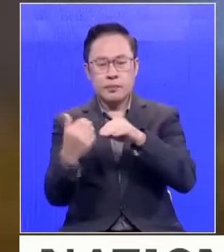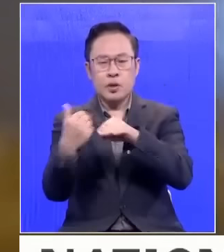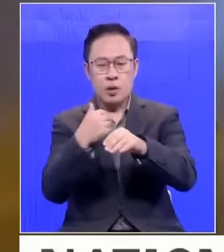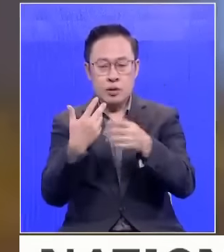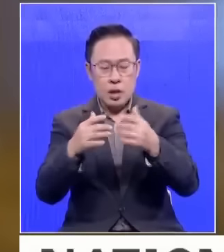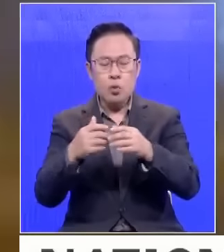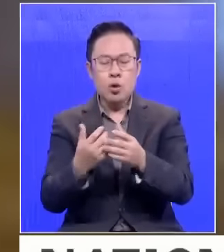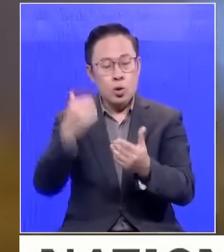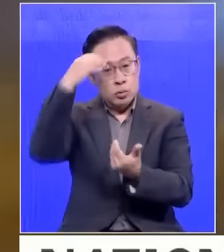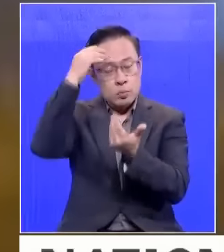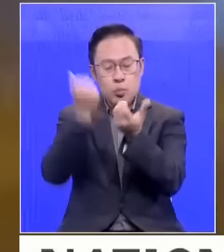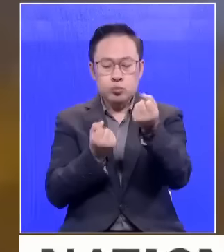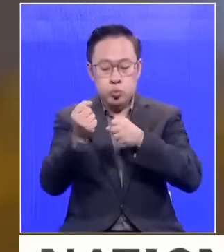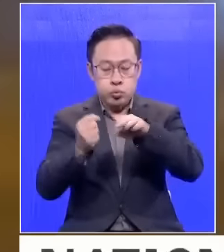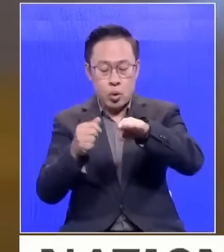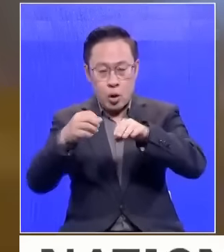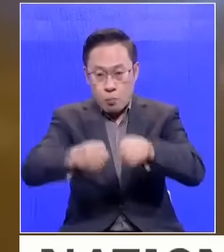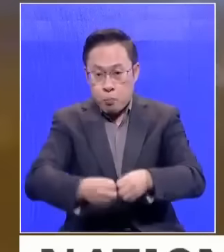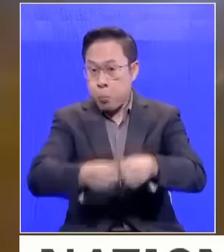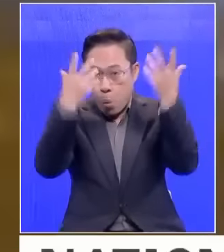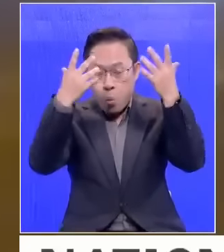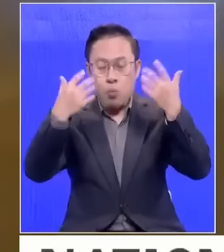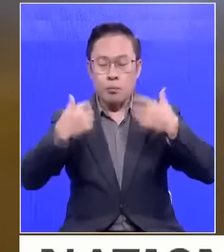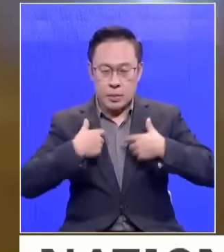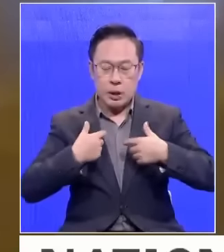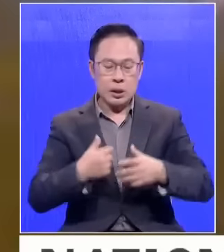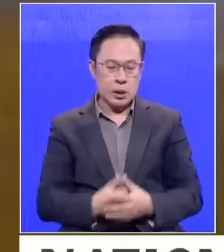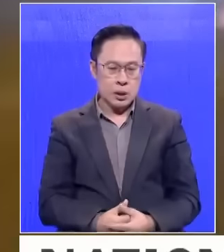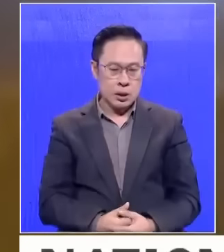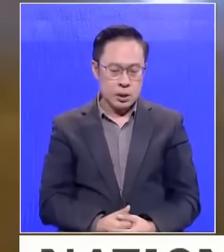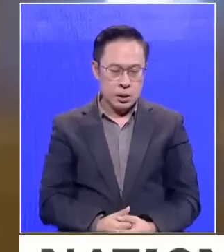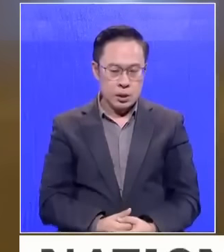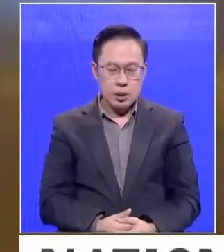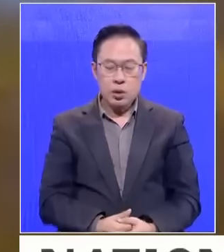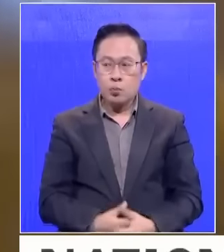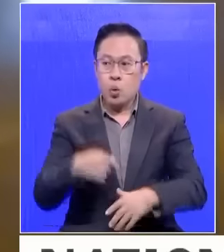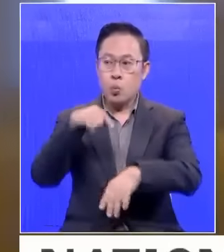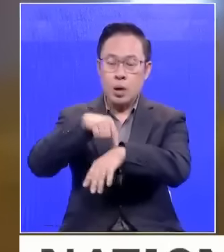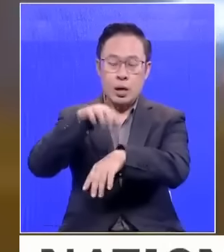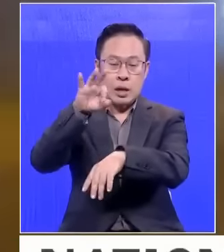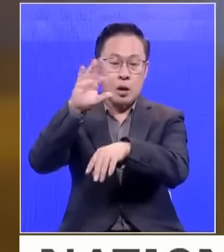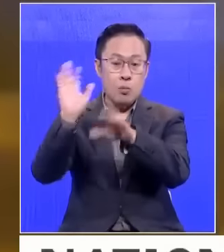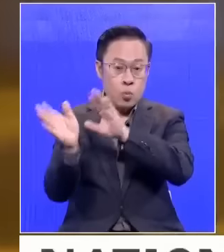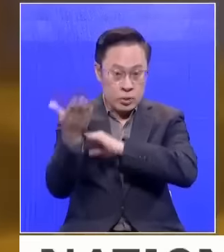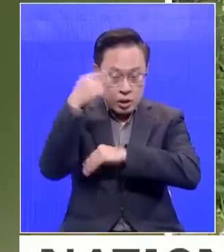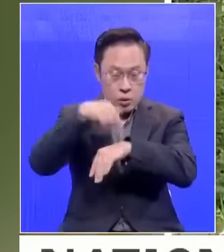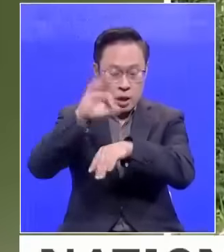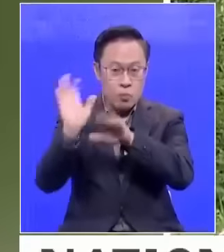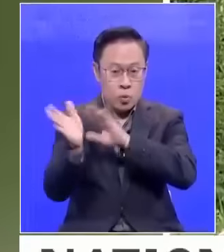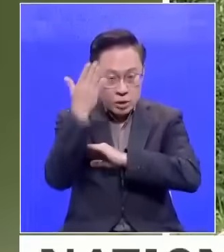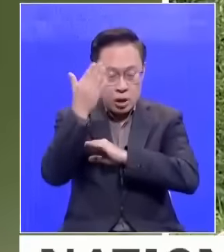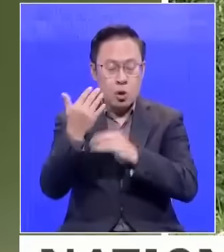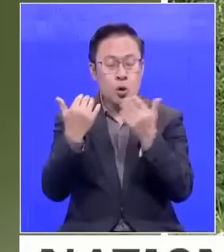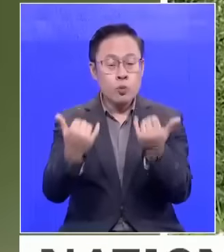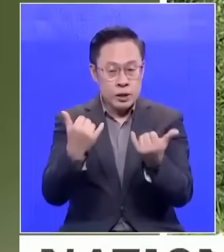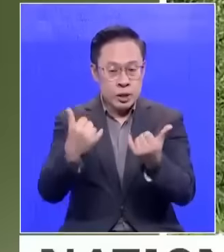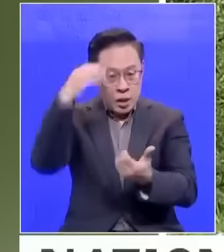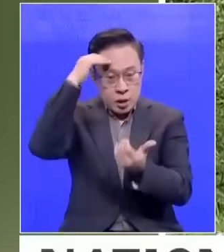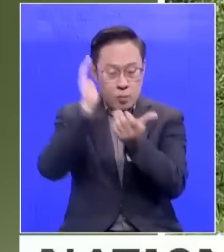าเพื่อรอให้ EOD นั้นเข้าไปตรวจสอบนะคะต่อมาเวลาประมาณ 9:35 นาทีคุณผู้ชมมีรายง